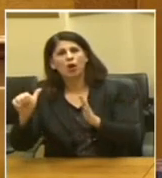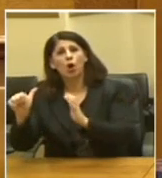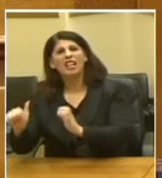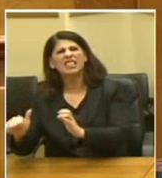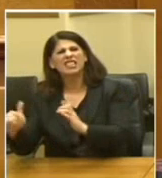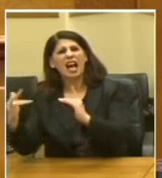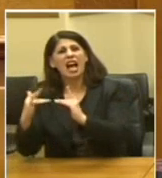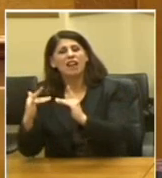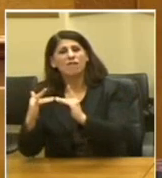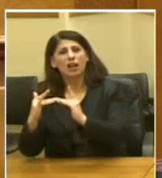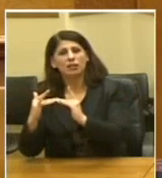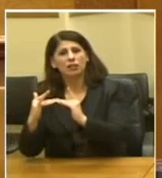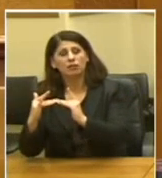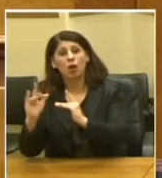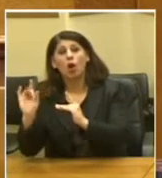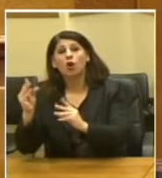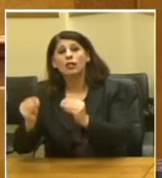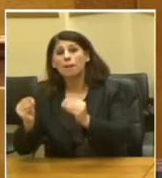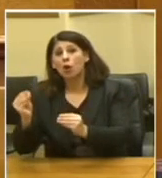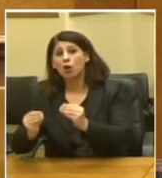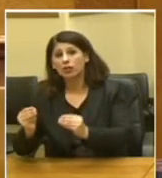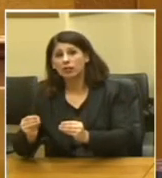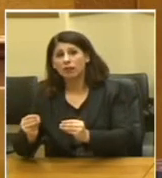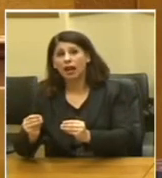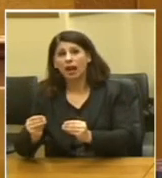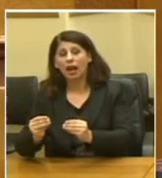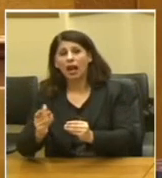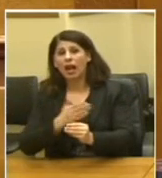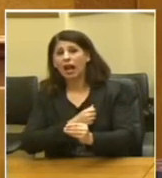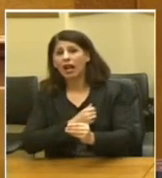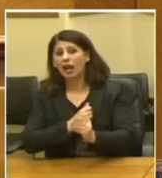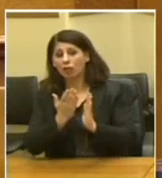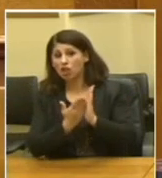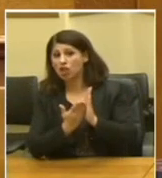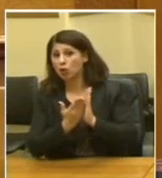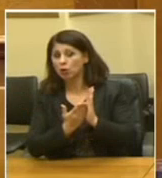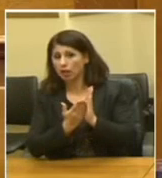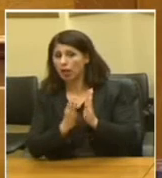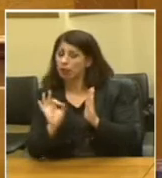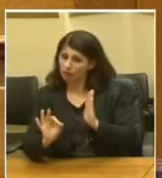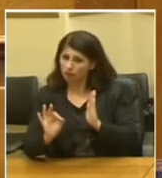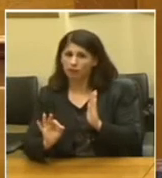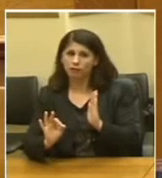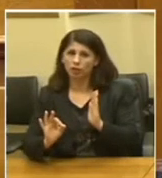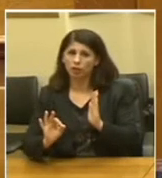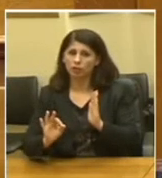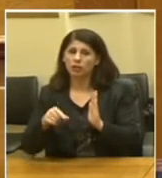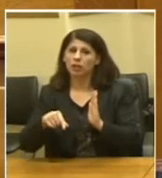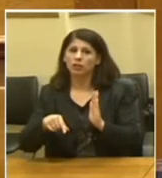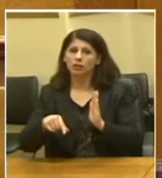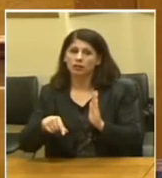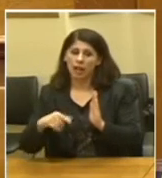κρεβάτια χωρίς να υπολογίζουμε τα καρδιοχειρουργικά και βεβαίως τα κρεβάτια στις μονάδες αυξημένης